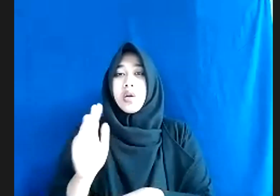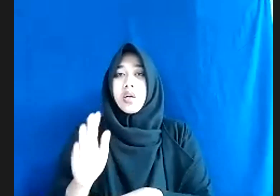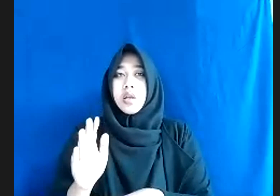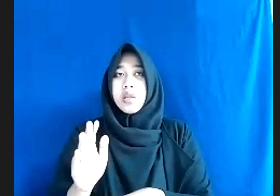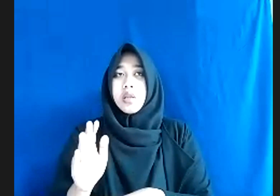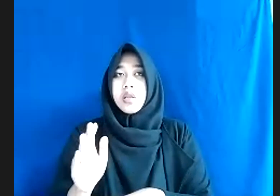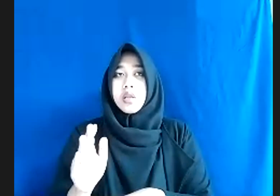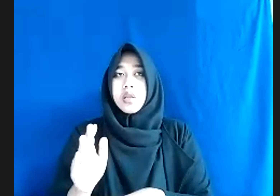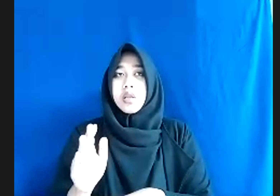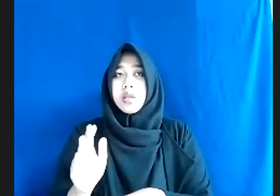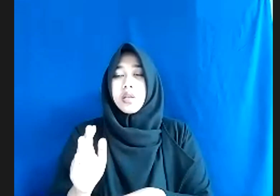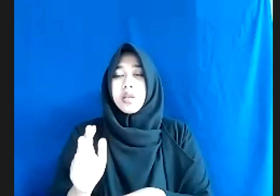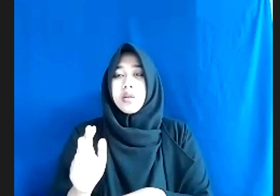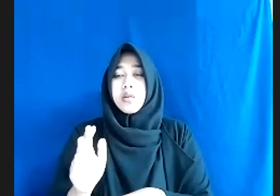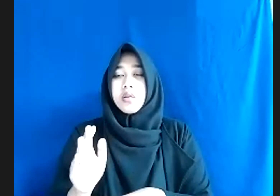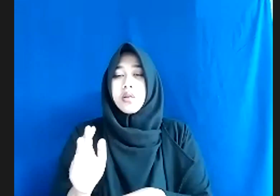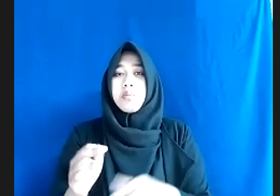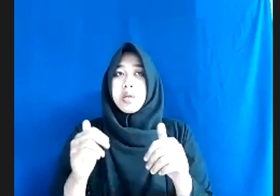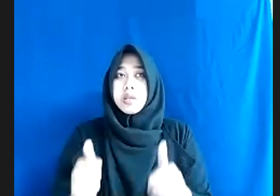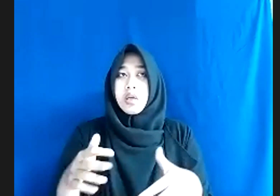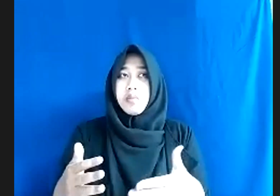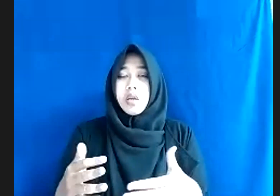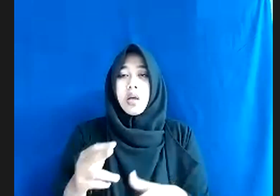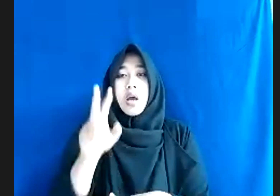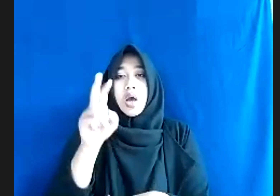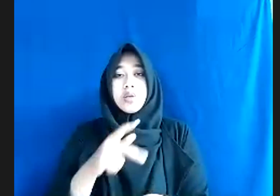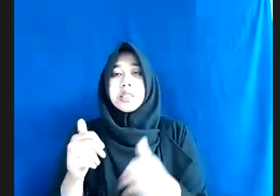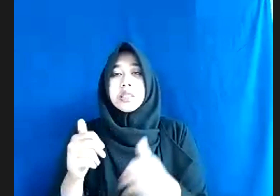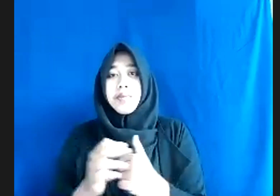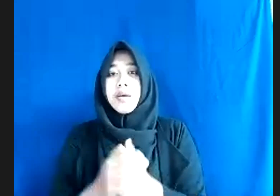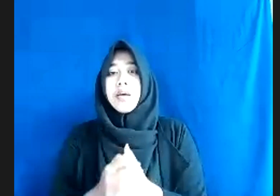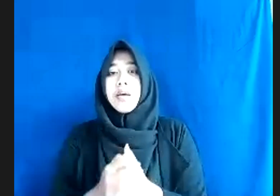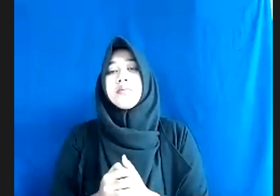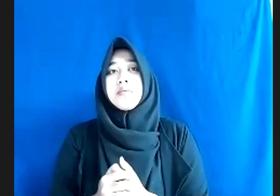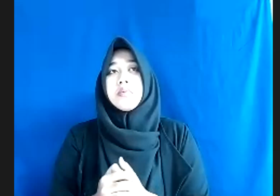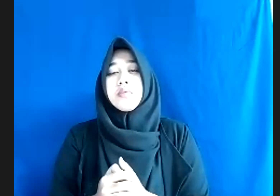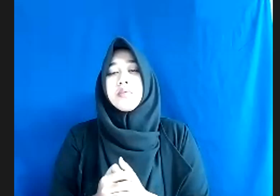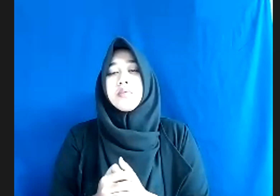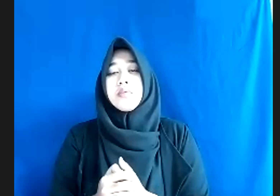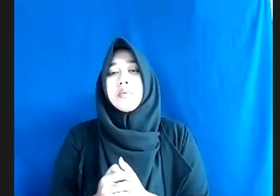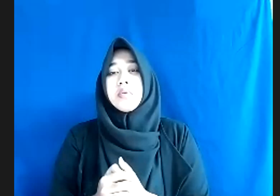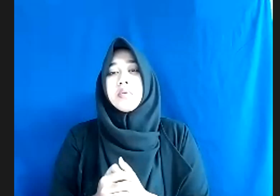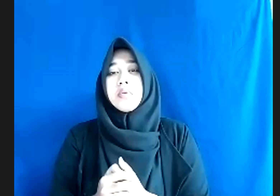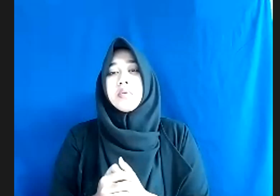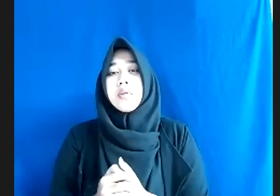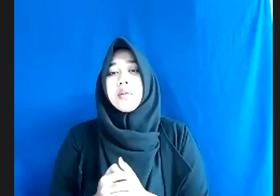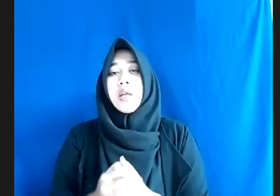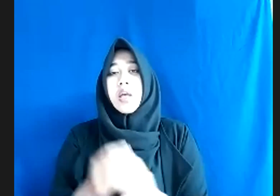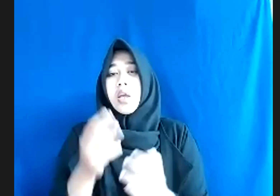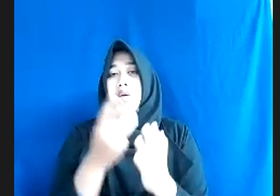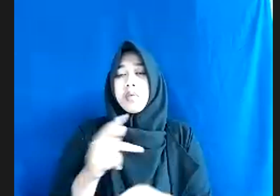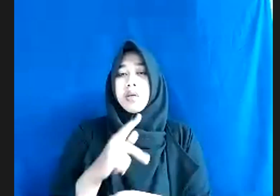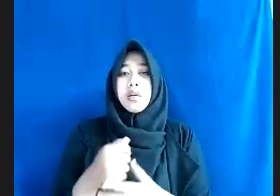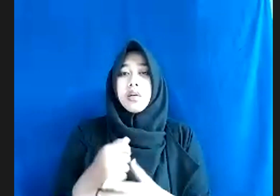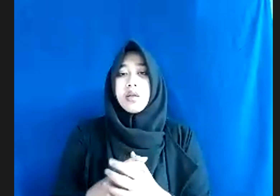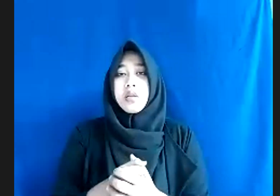pada saat yang harus dilakukan pada ekonomi kita agar tidak terjebak dalam lingkaran setan ini, menurut saya, dan